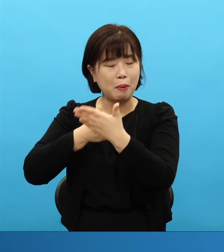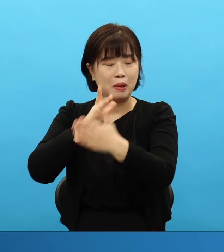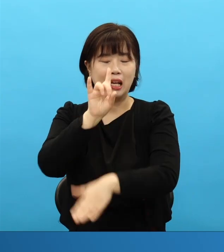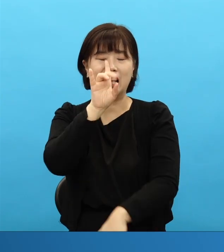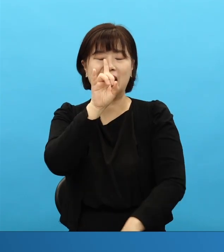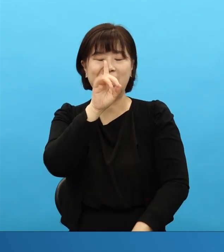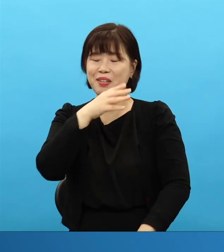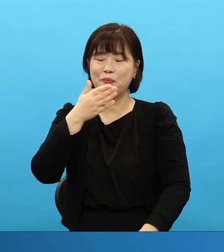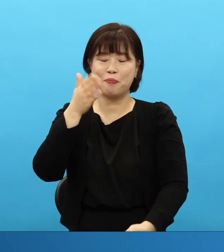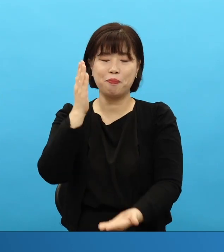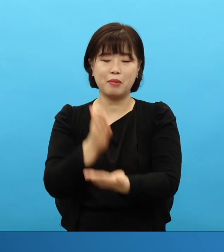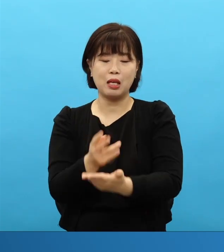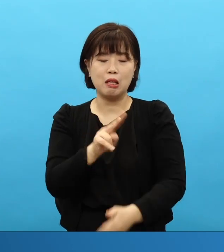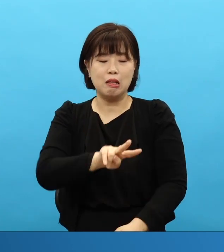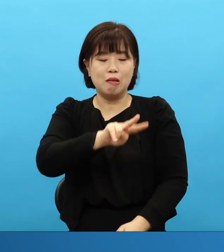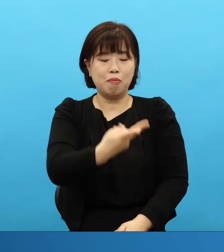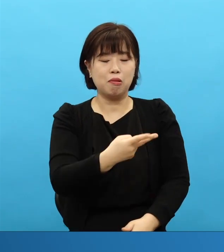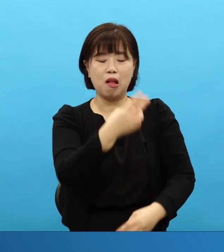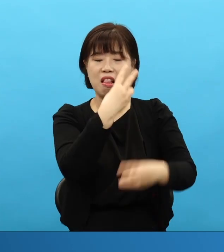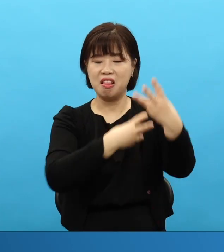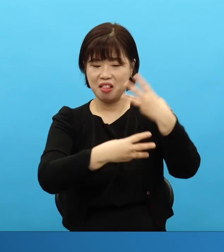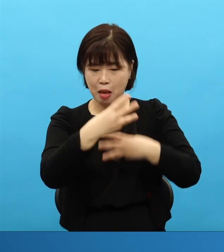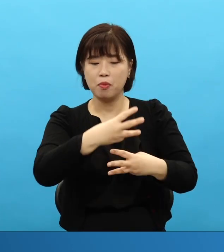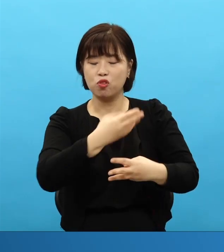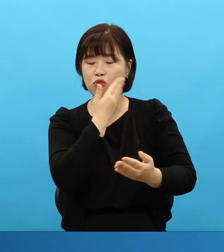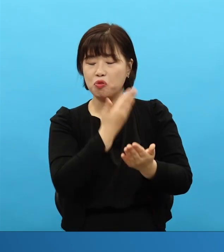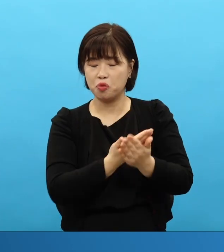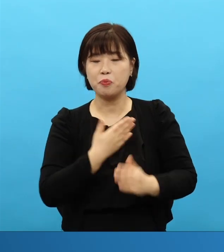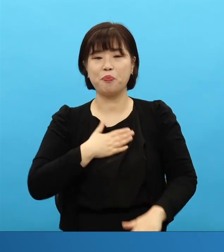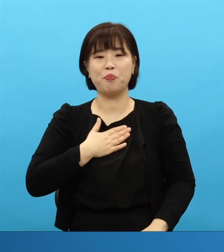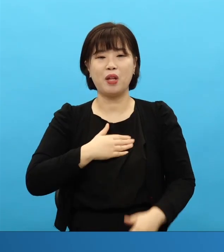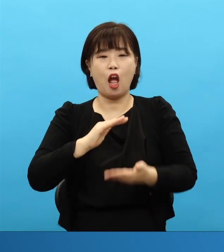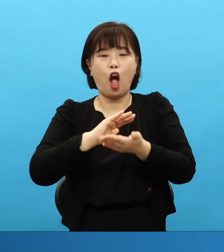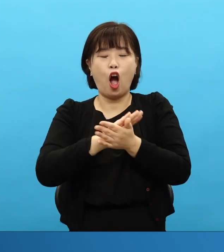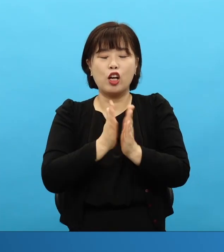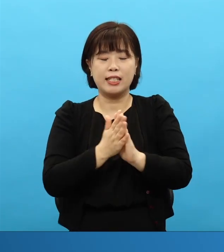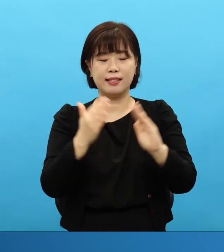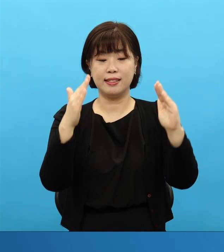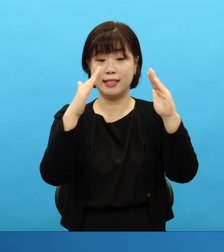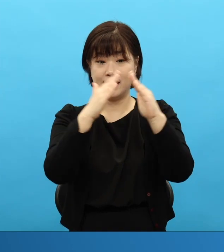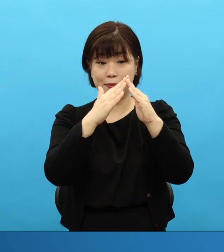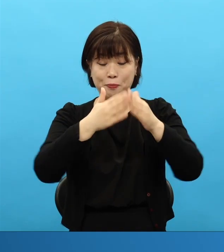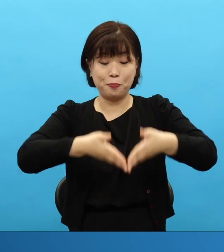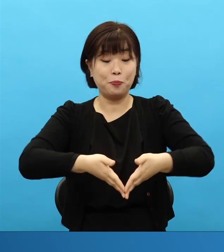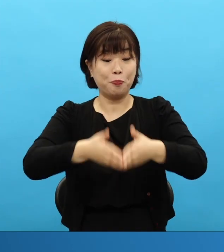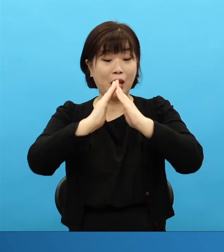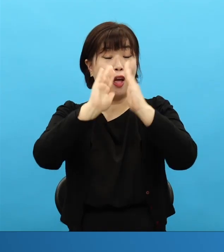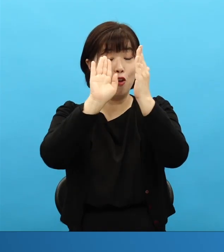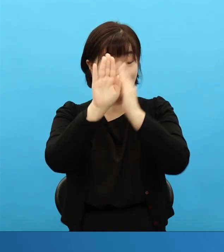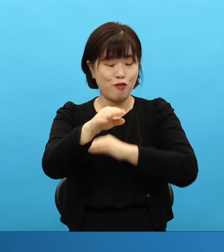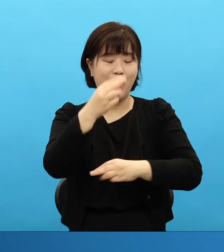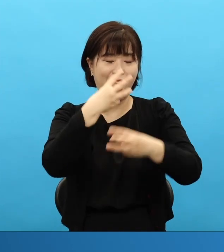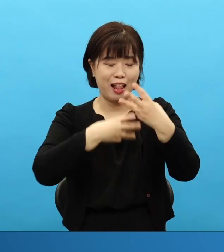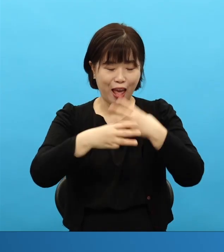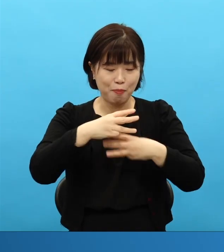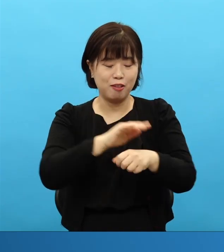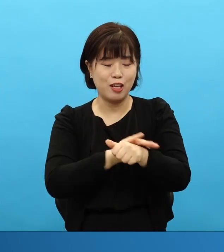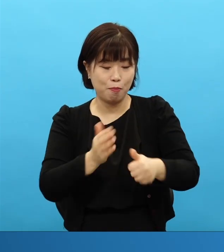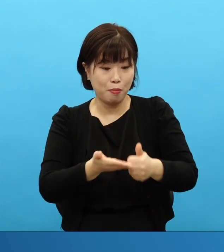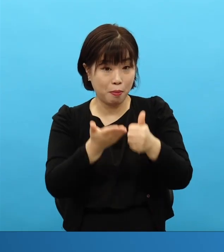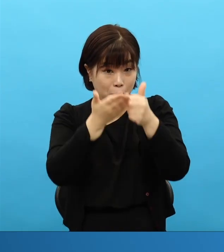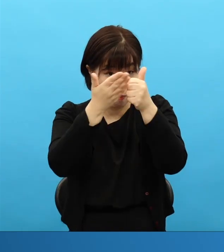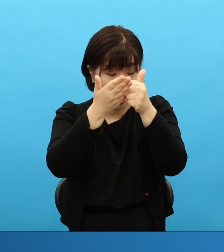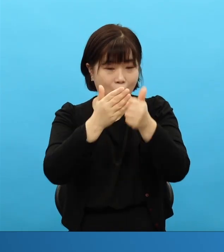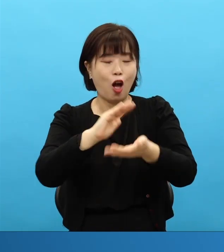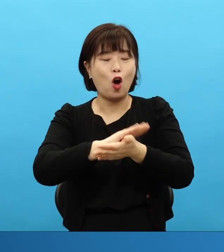어린이집을 만들었습니다. 이 어린이집 만들어가지고 올인해 나가다가 이제 어린이집에서 끝나지 않고 초등학교도 세웠습니다.